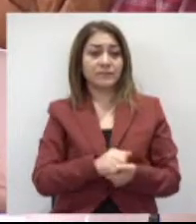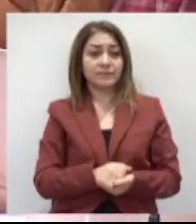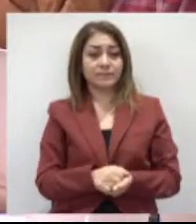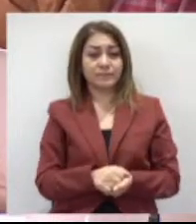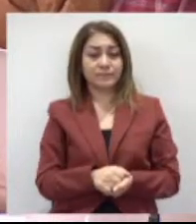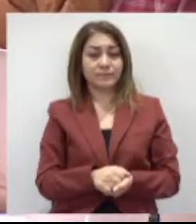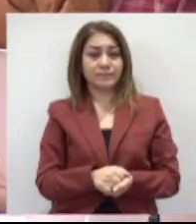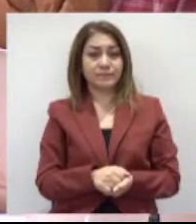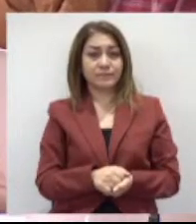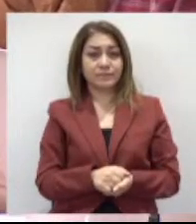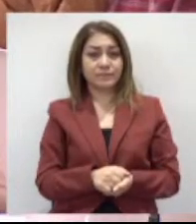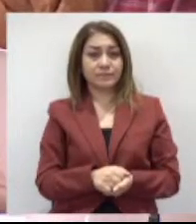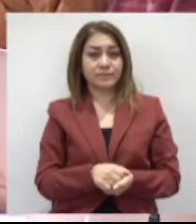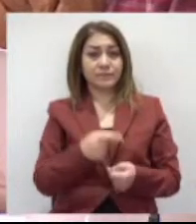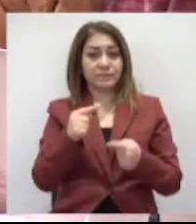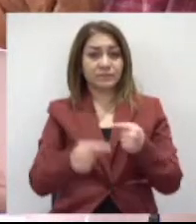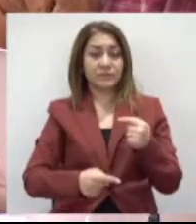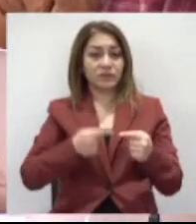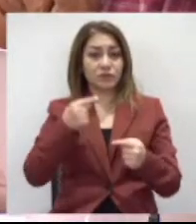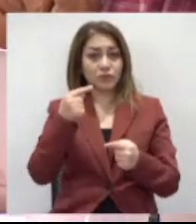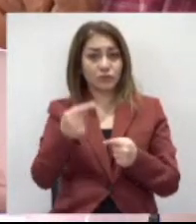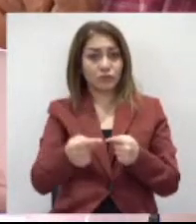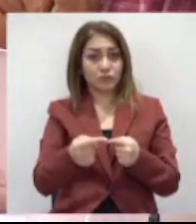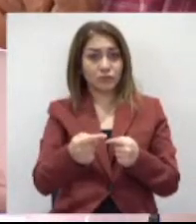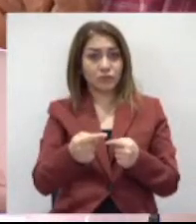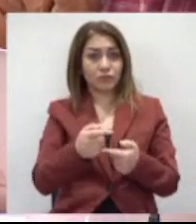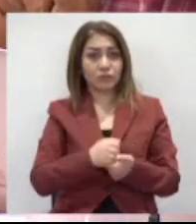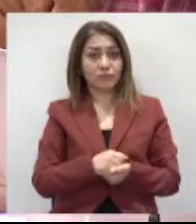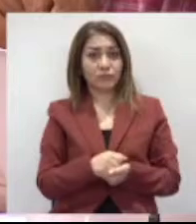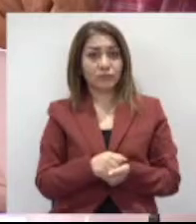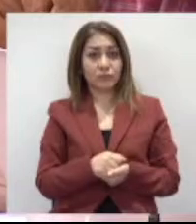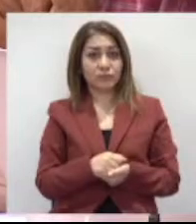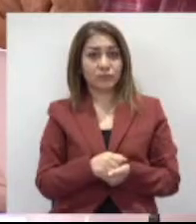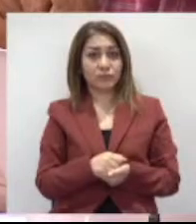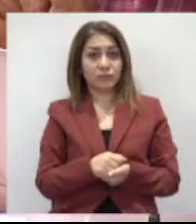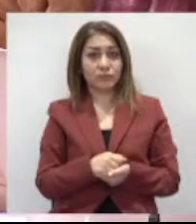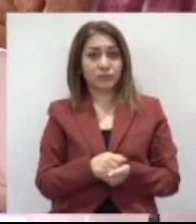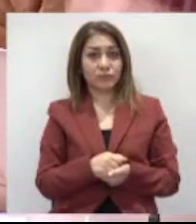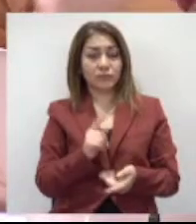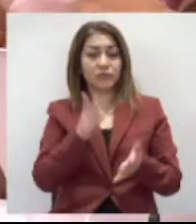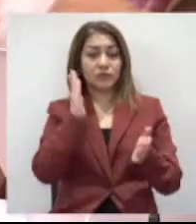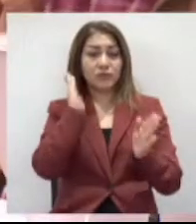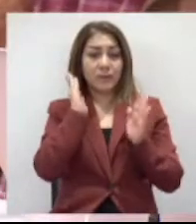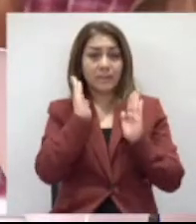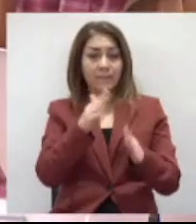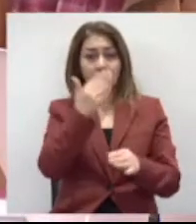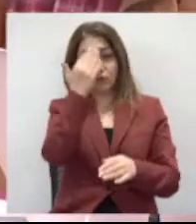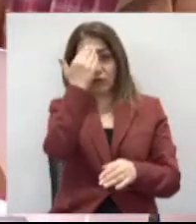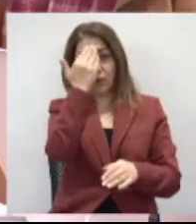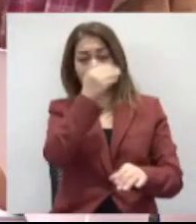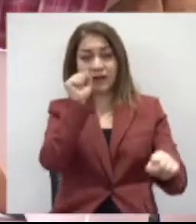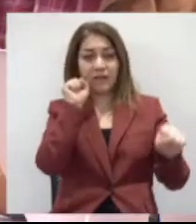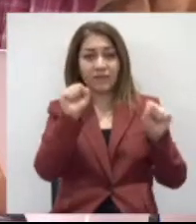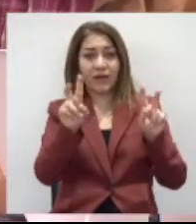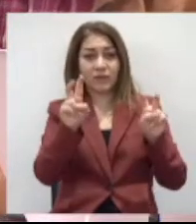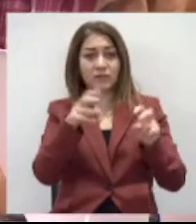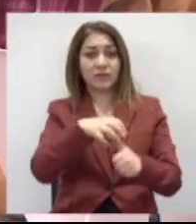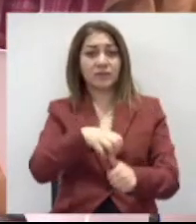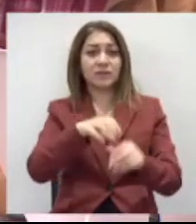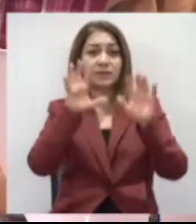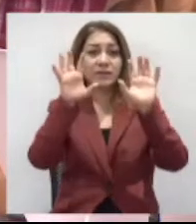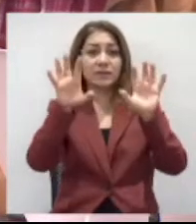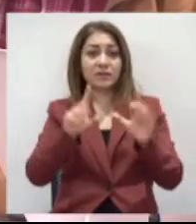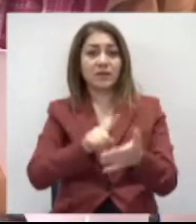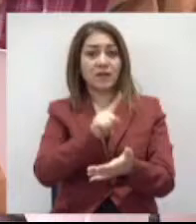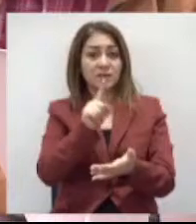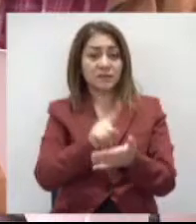կգործեն։ Մյուսը, օրինակ, անմիջական ժողովրդավարության սահմանադրական կառուցակարգ, եթե